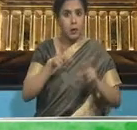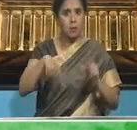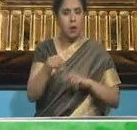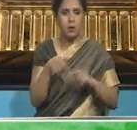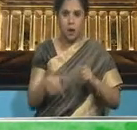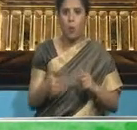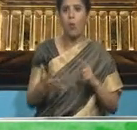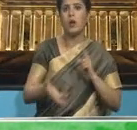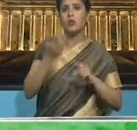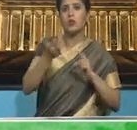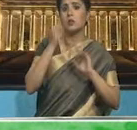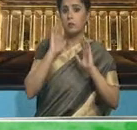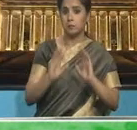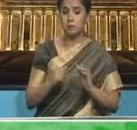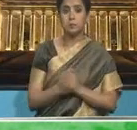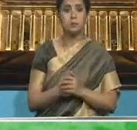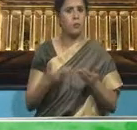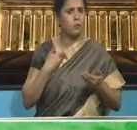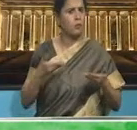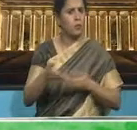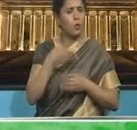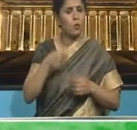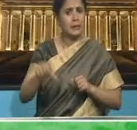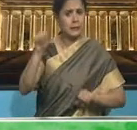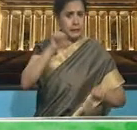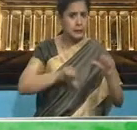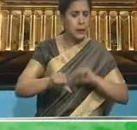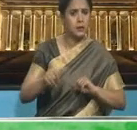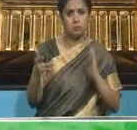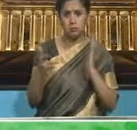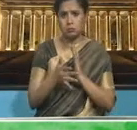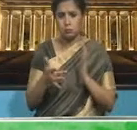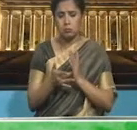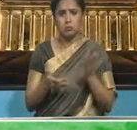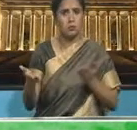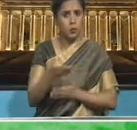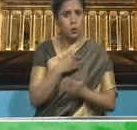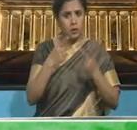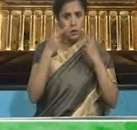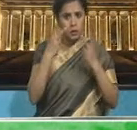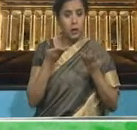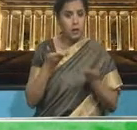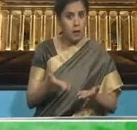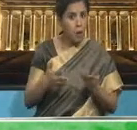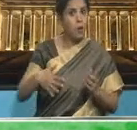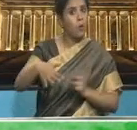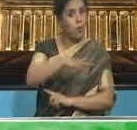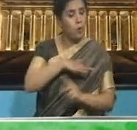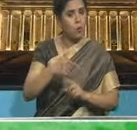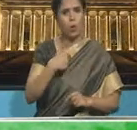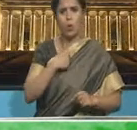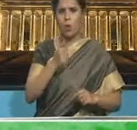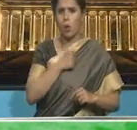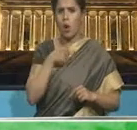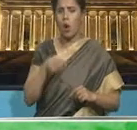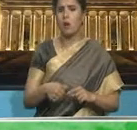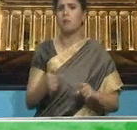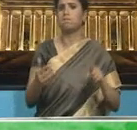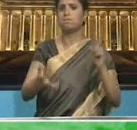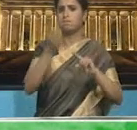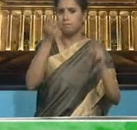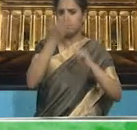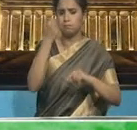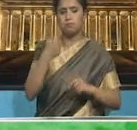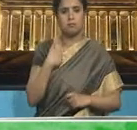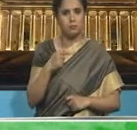प्राप्त हो रहा है। हम विज्ञान और प्रौद्योगिकी के क्षेत्र में अपनी उपलब्धियों पर